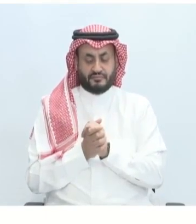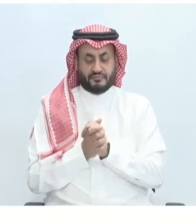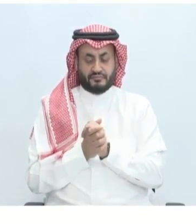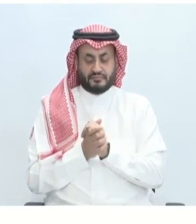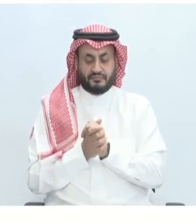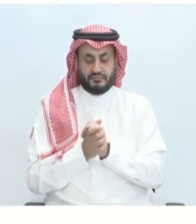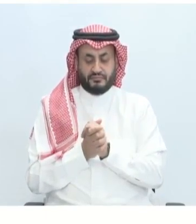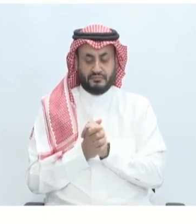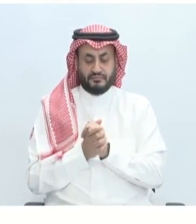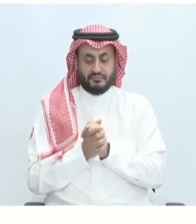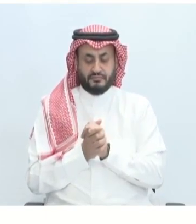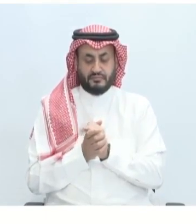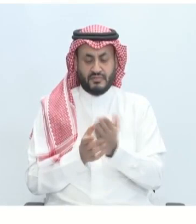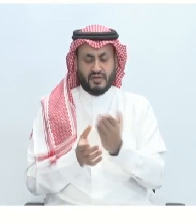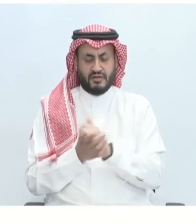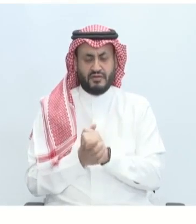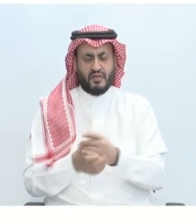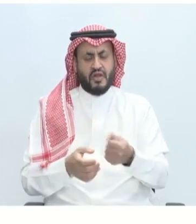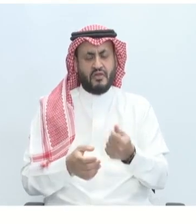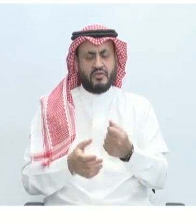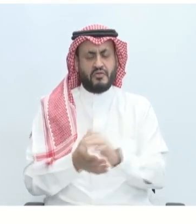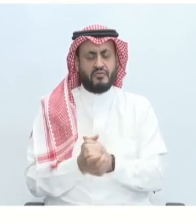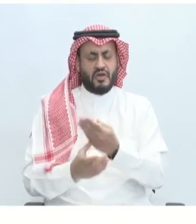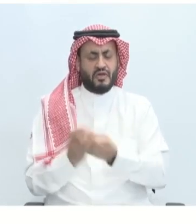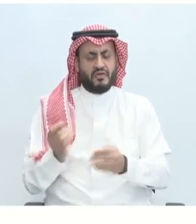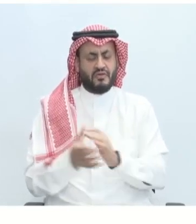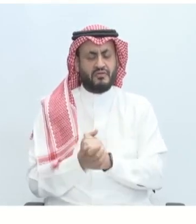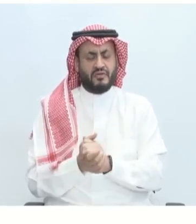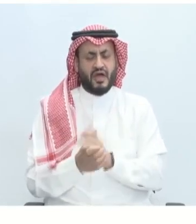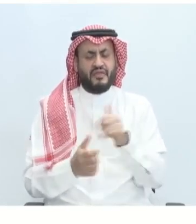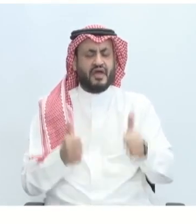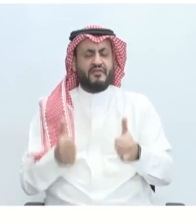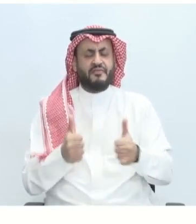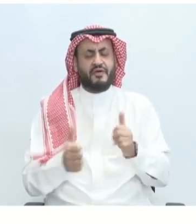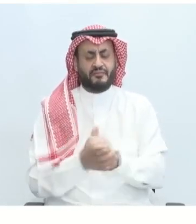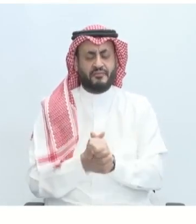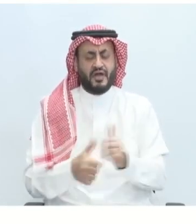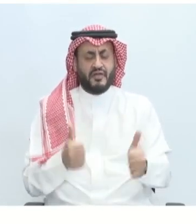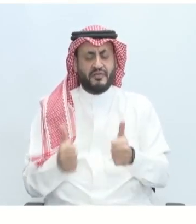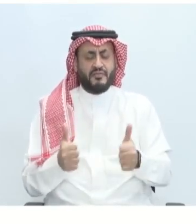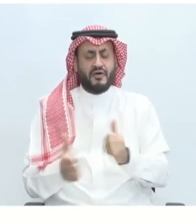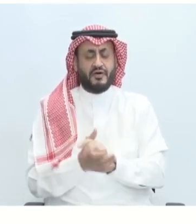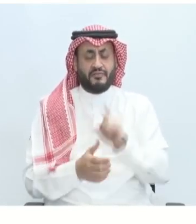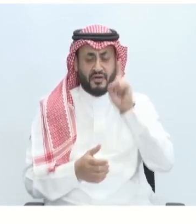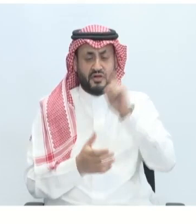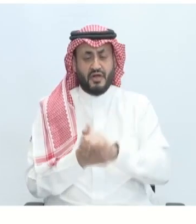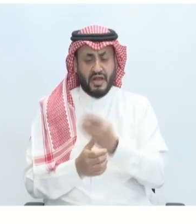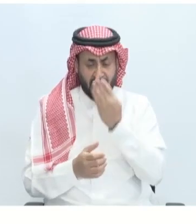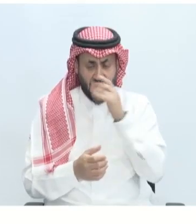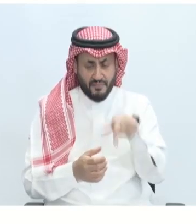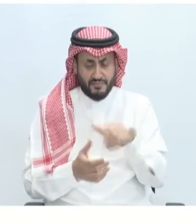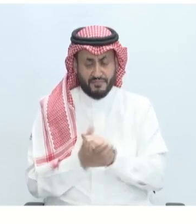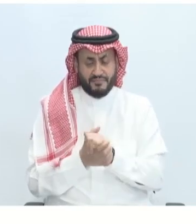اموالكم واولادكم فتنه اي ليست الاموال والاولاد الا اختبار وابتلاء من الله للعبد